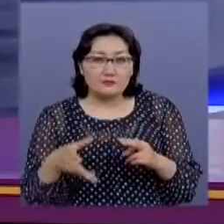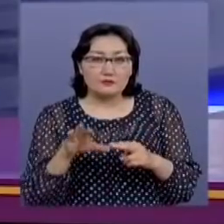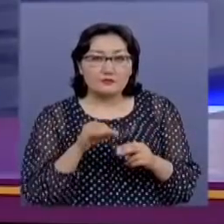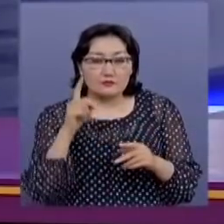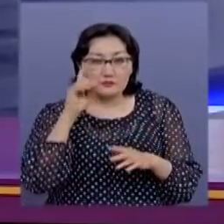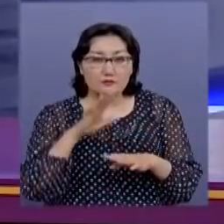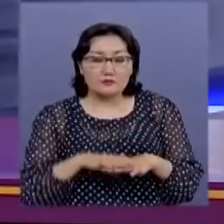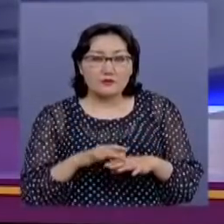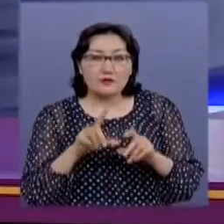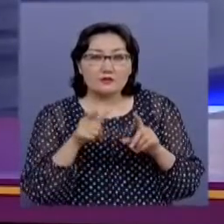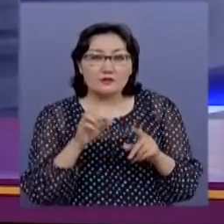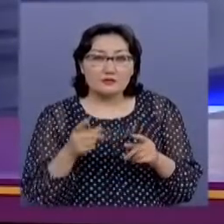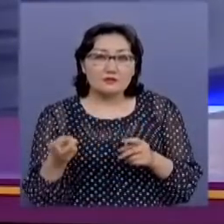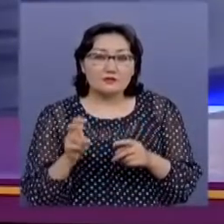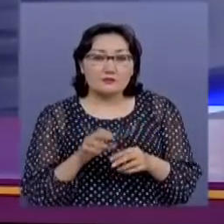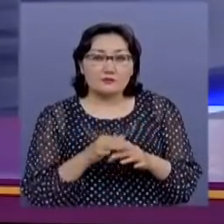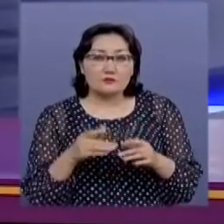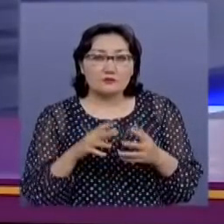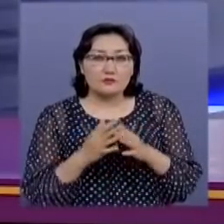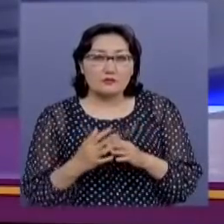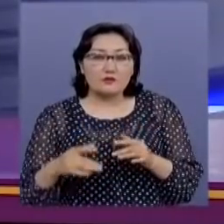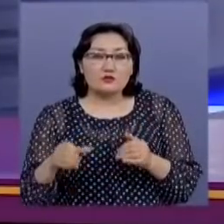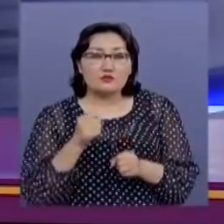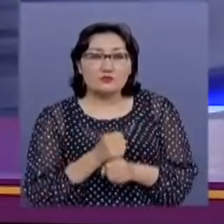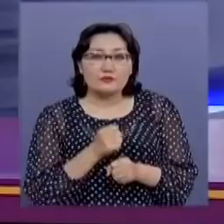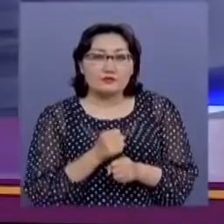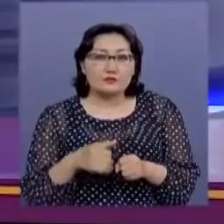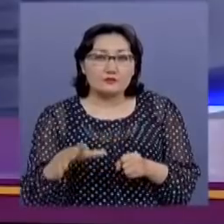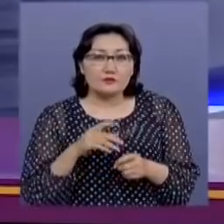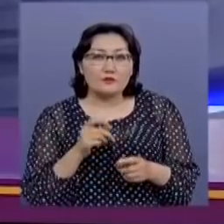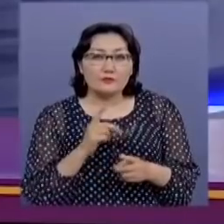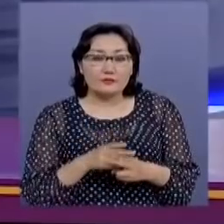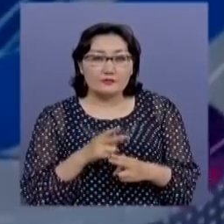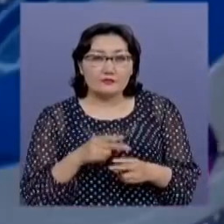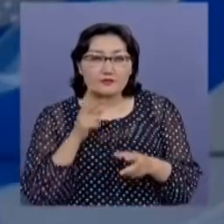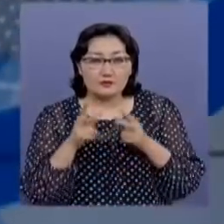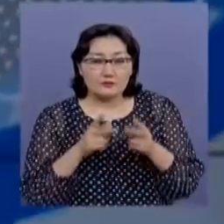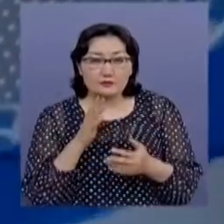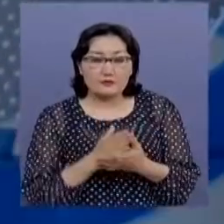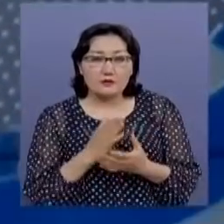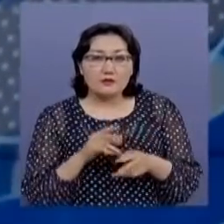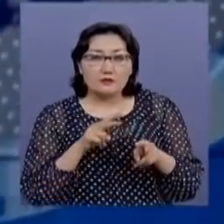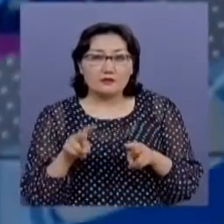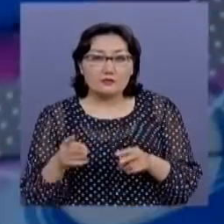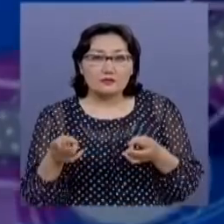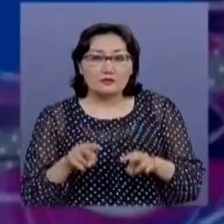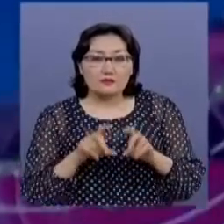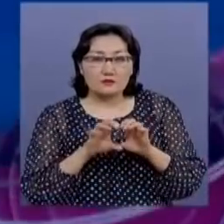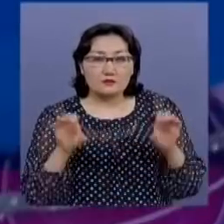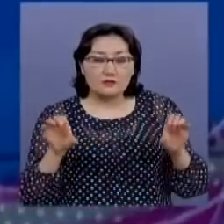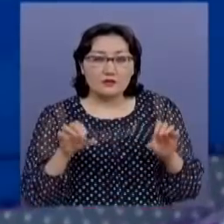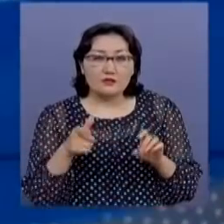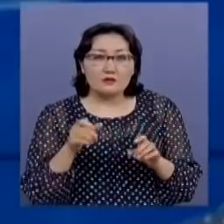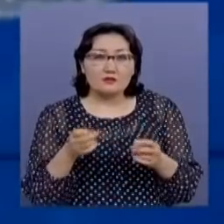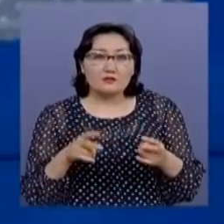болса газдың келмеуі елді мекендердегі мекемелердің жұмысына да тұсау болып тұр деп шағымданады. Қараусыз қалған құбырдың қасында